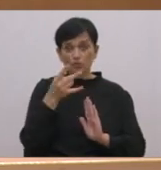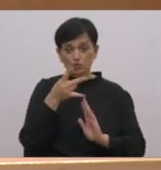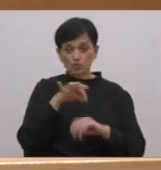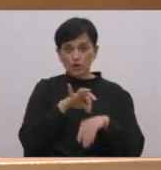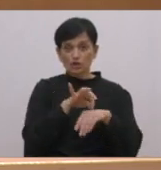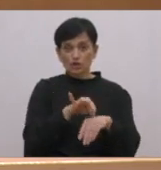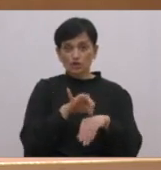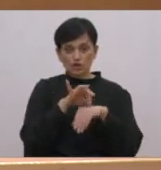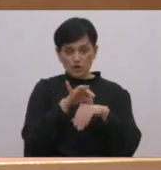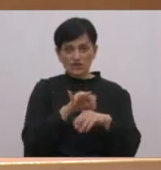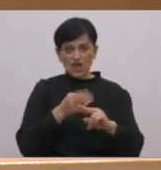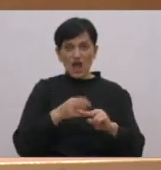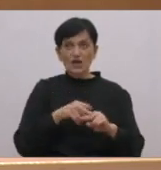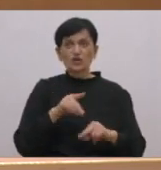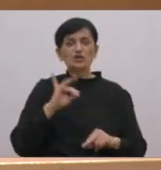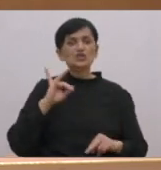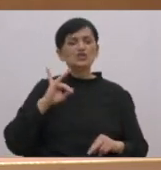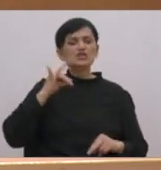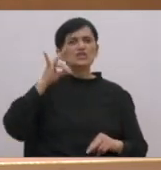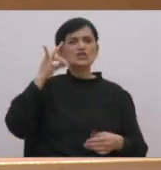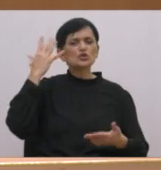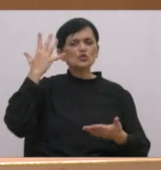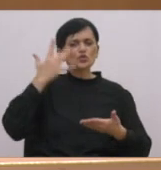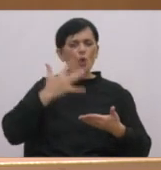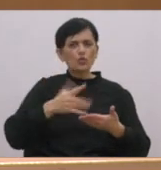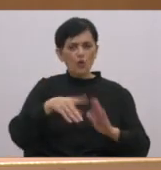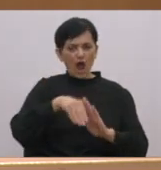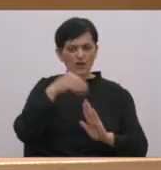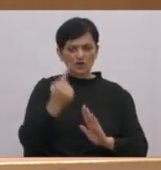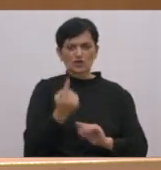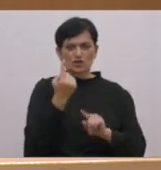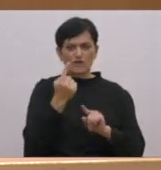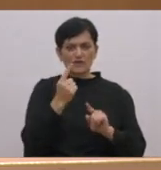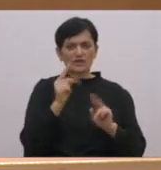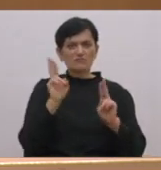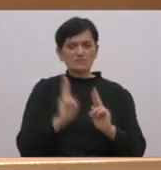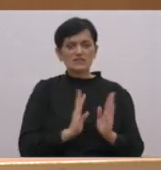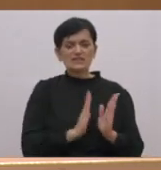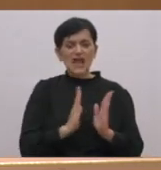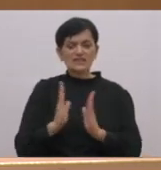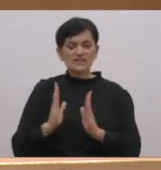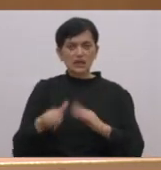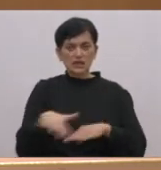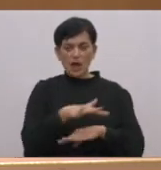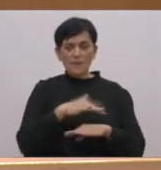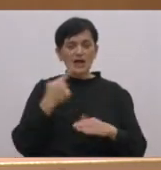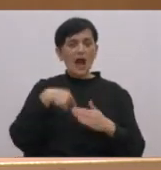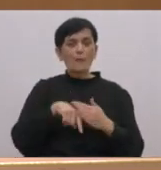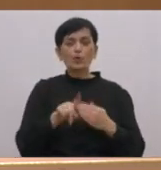და ჩასატარებელია ეს ისტორიული, ეპოქალური არჩევნები წესიერ გარემოში? გამოდის,